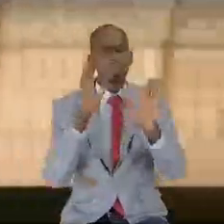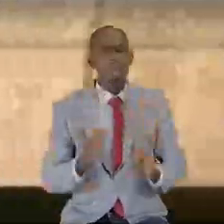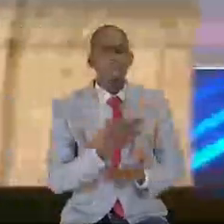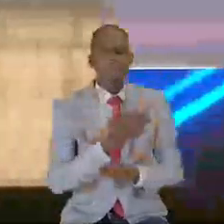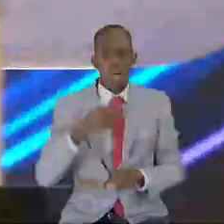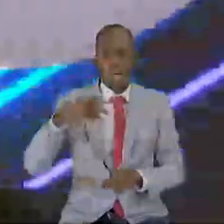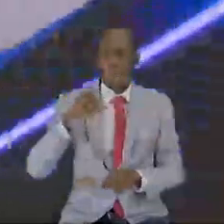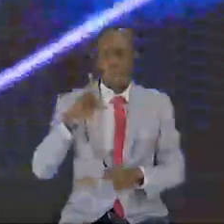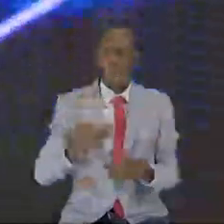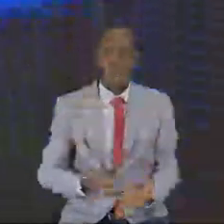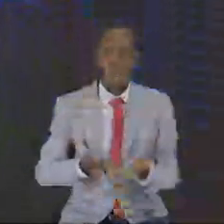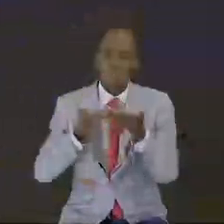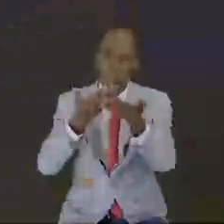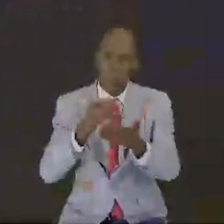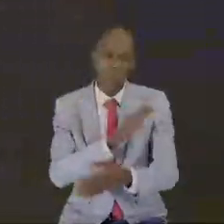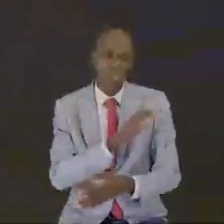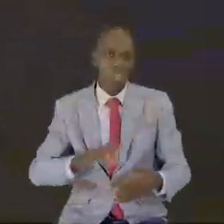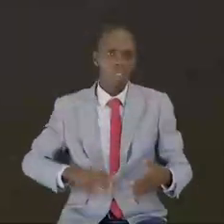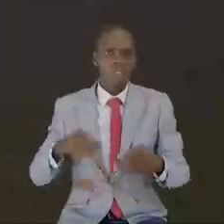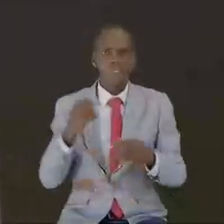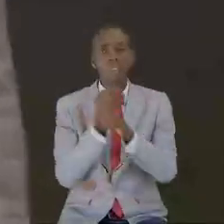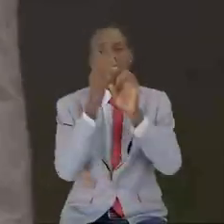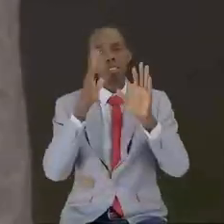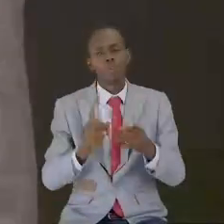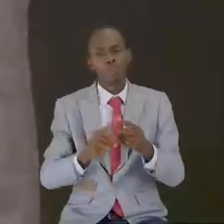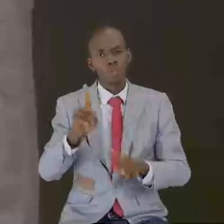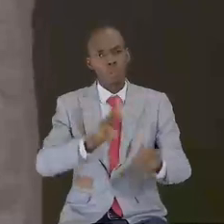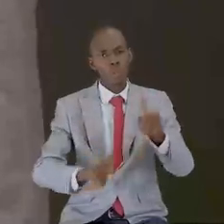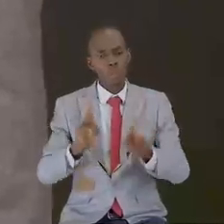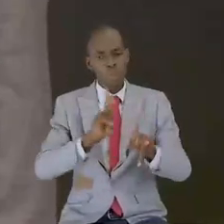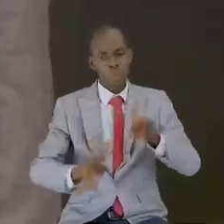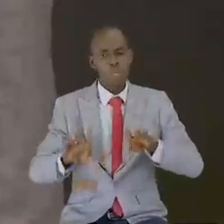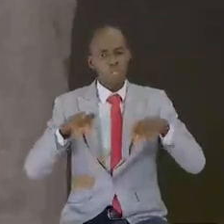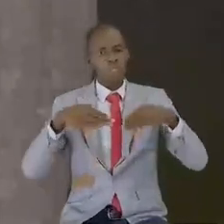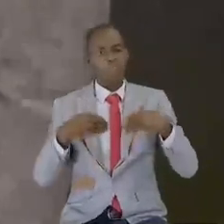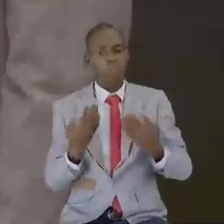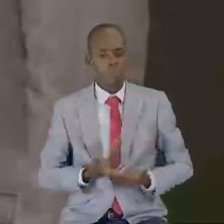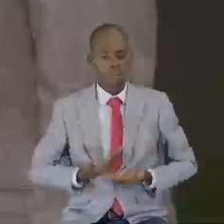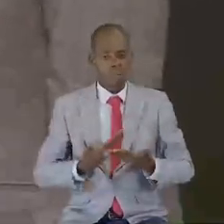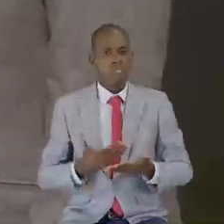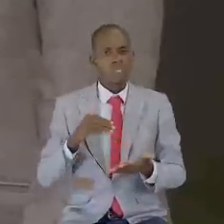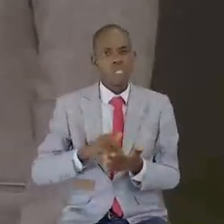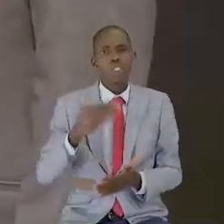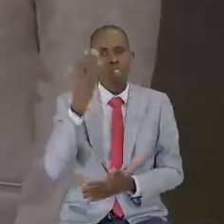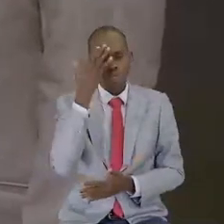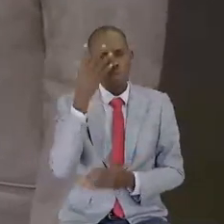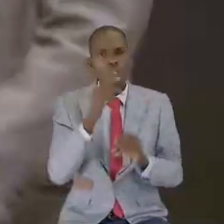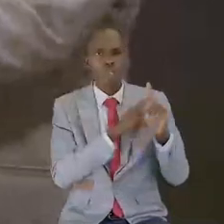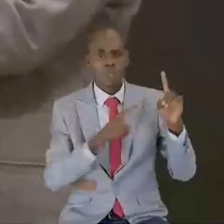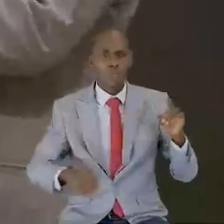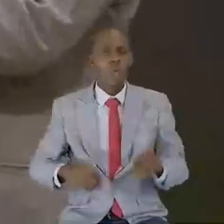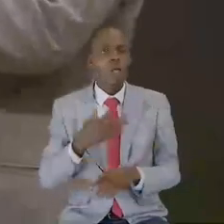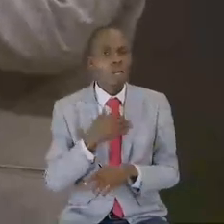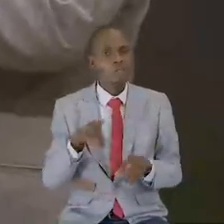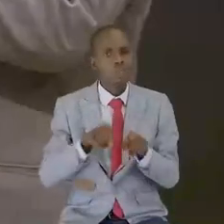Paul les a présentés Christ le sauveur. Et ils étaient sauvés, nés de nouveau. Ils ont connu le Seigneur